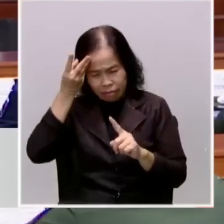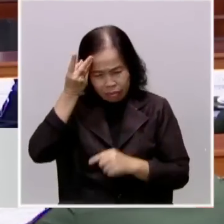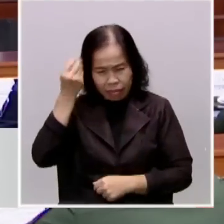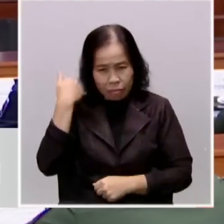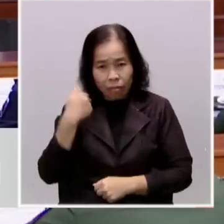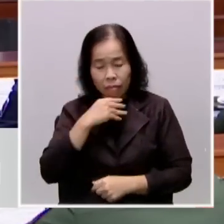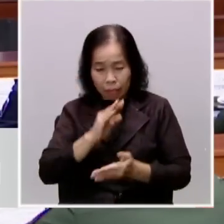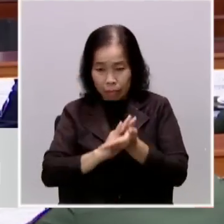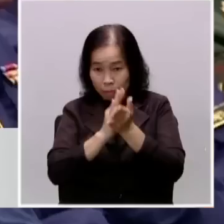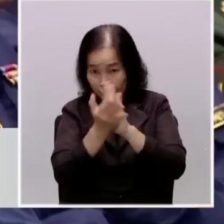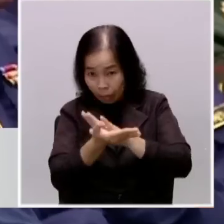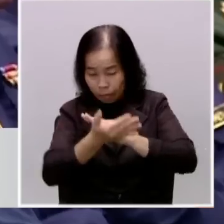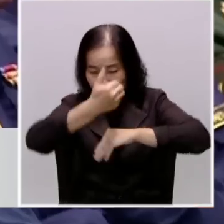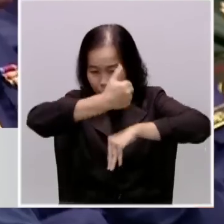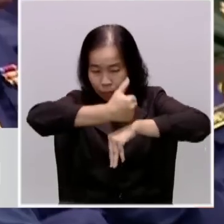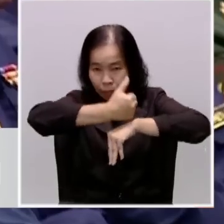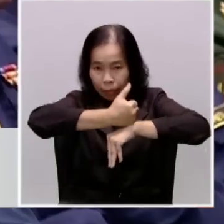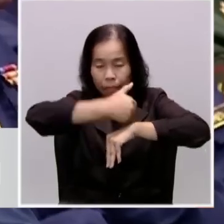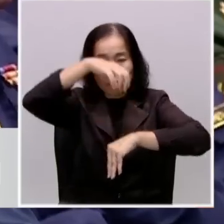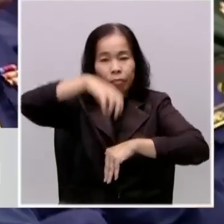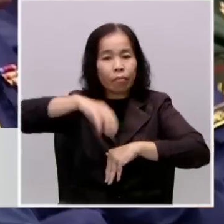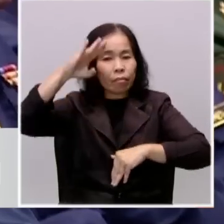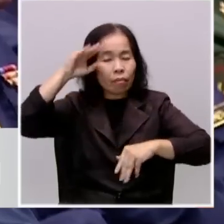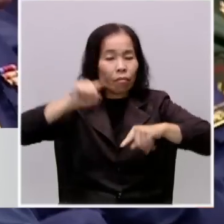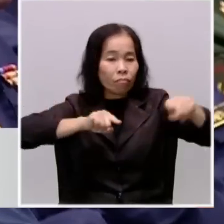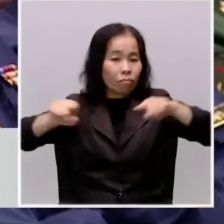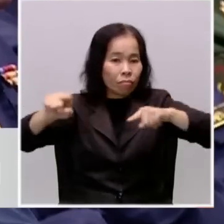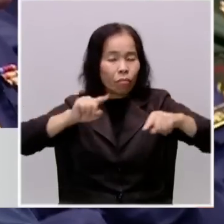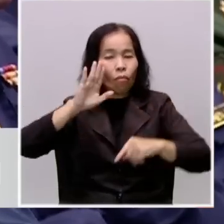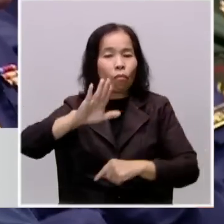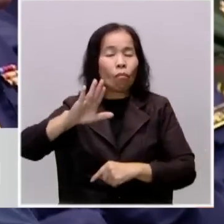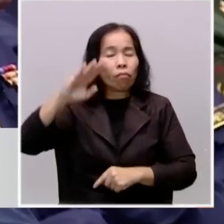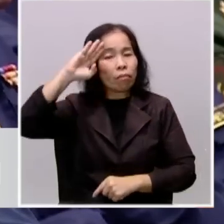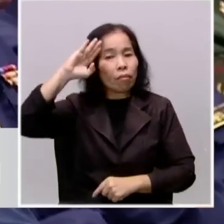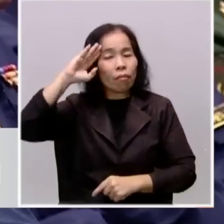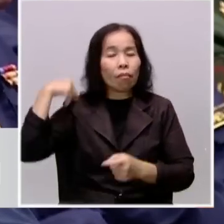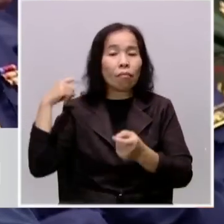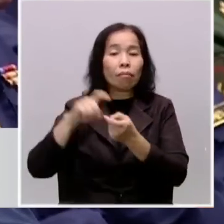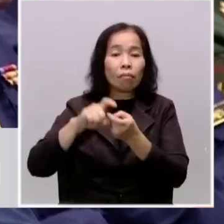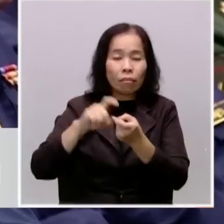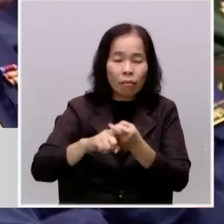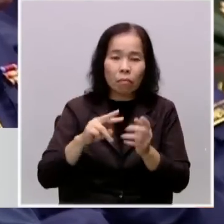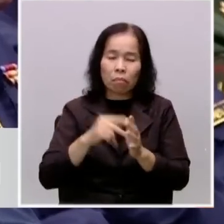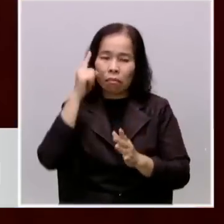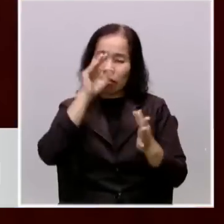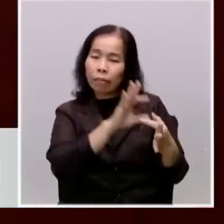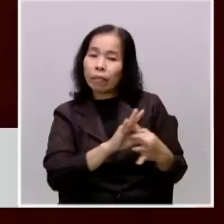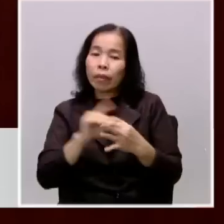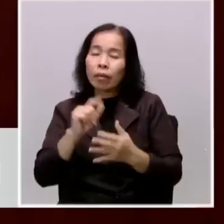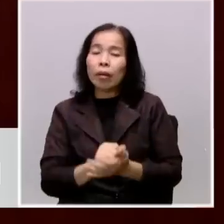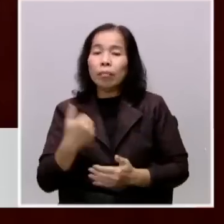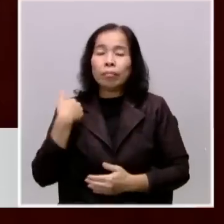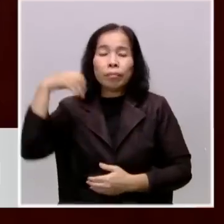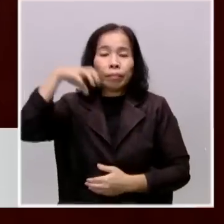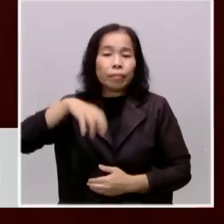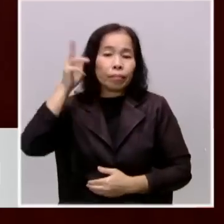ปรับตัวผู้นำทัพในยูเครนนั้นมันอาจจะเป็นเรื่องของการต่อสู้ภายในทำเนียบเครมลินด้วยสำนักข่าวจาซีร